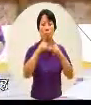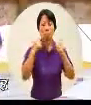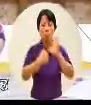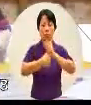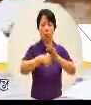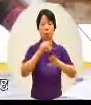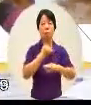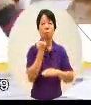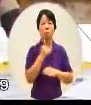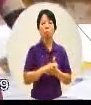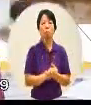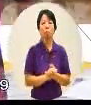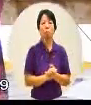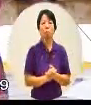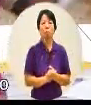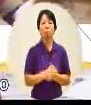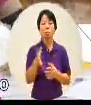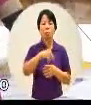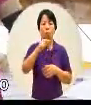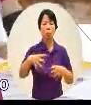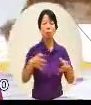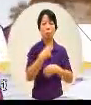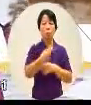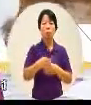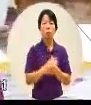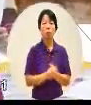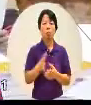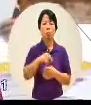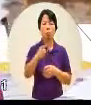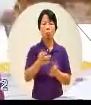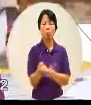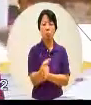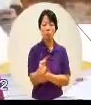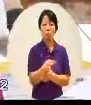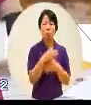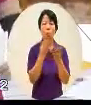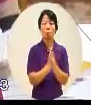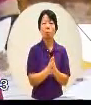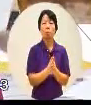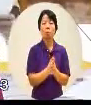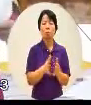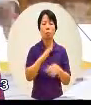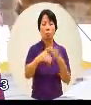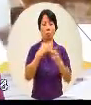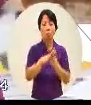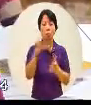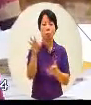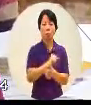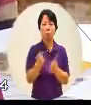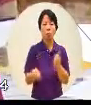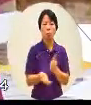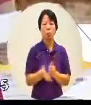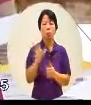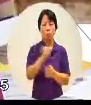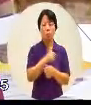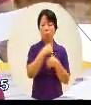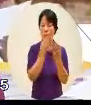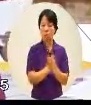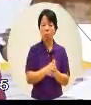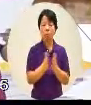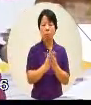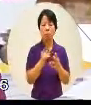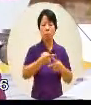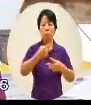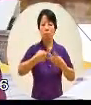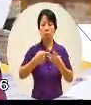很认同你这样子哦，就是把全部统一起来，然后把不用花钱的可以在学校拿到的排在优先，这样好不好？好，再